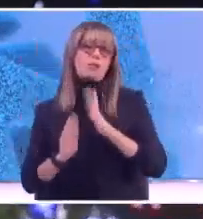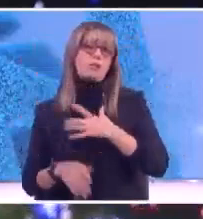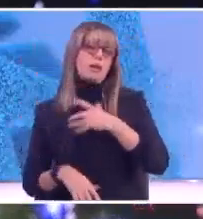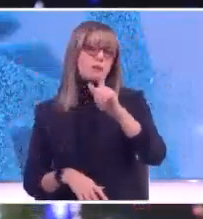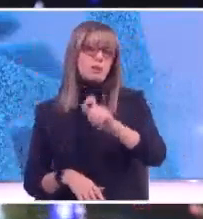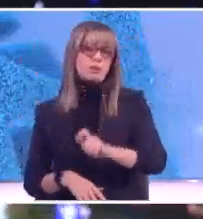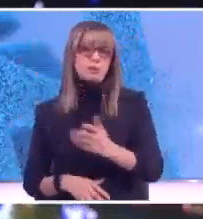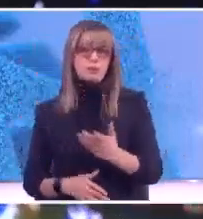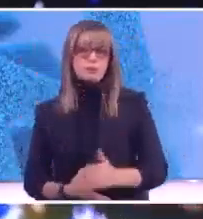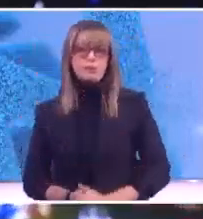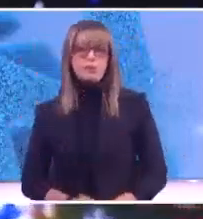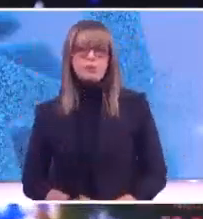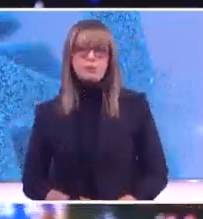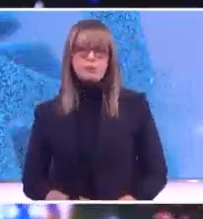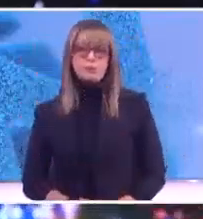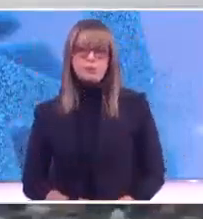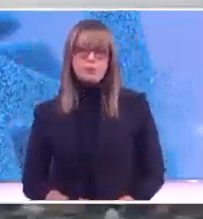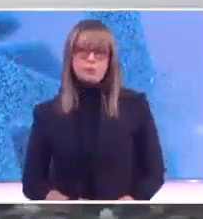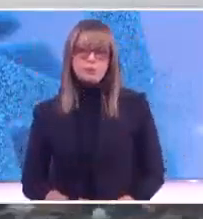sahipliği yapıyor.